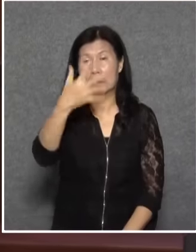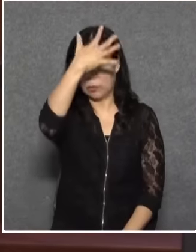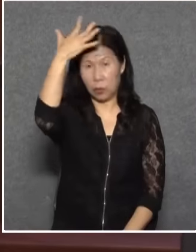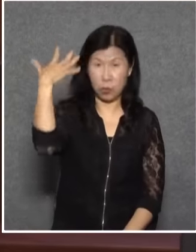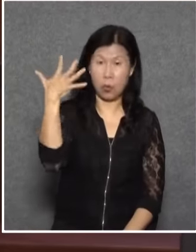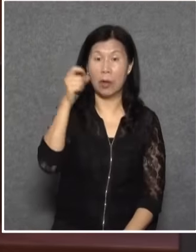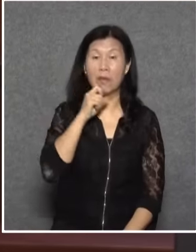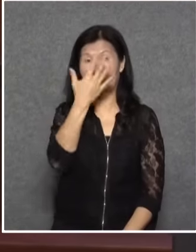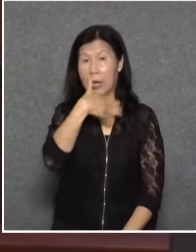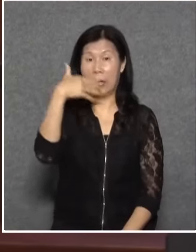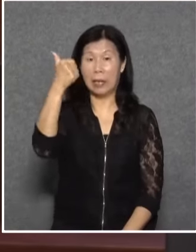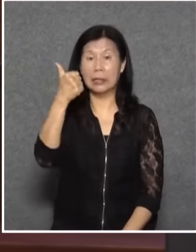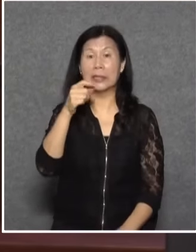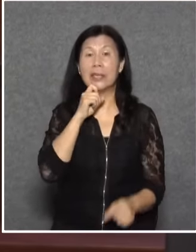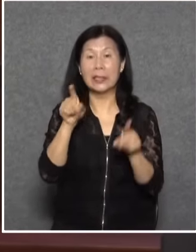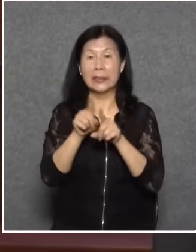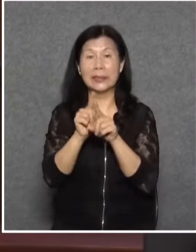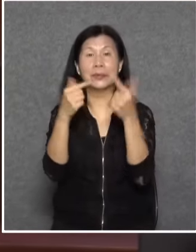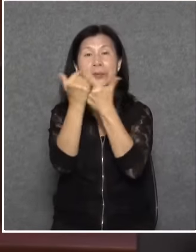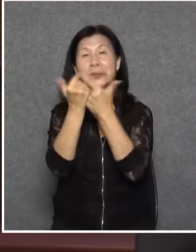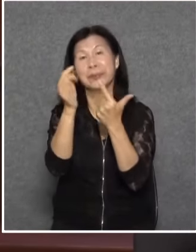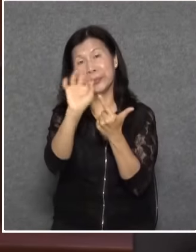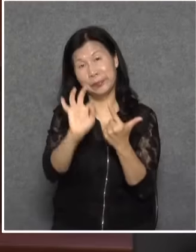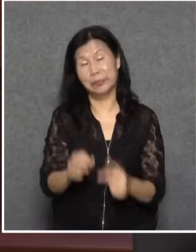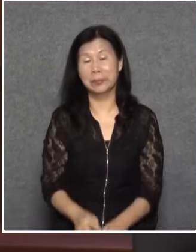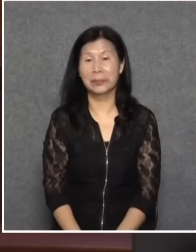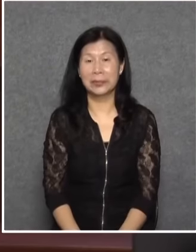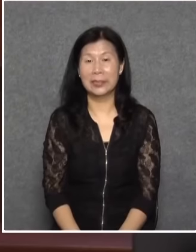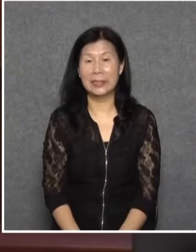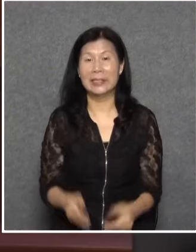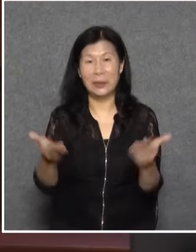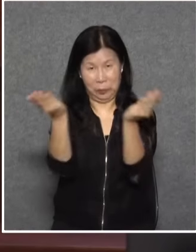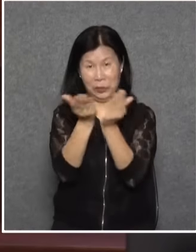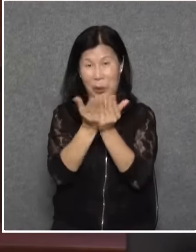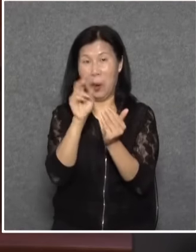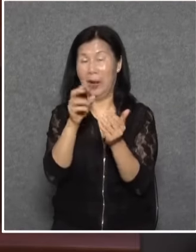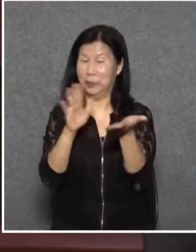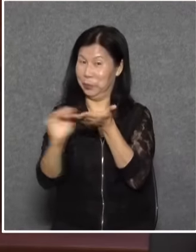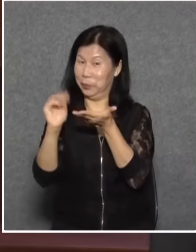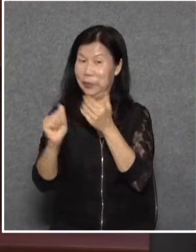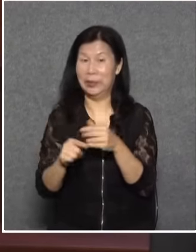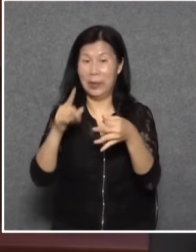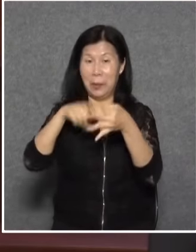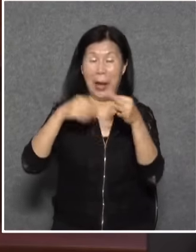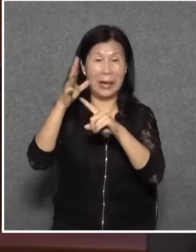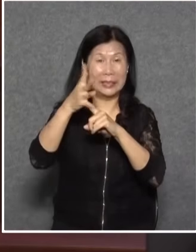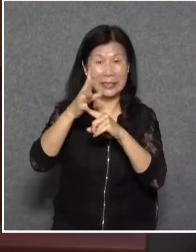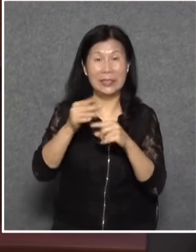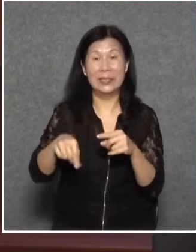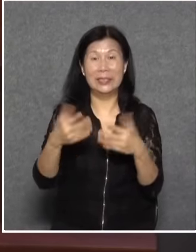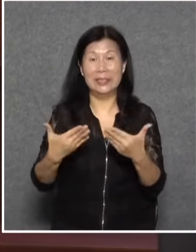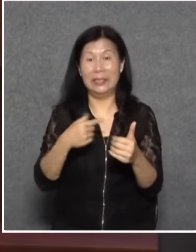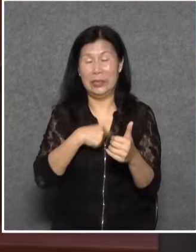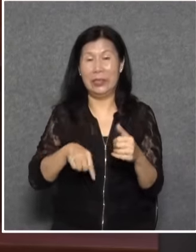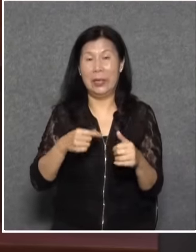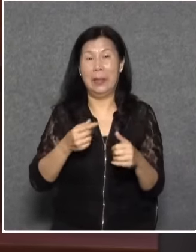話我靚仔，呢邊有爭議嘅啫，係咪先？係咪啊？客觀事實嚟噶嘛？譬如我話鍾樹根啊，呢鑊唔敢退